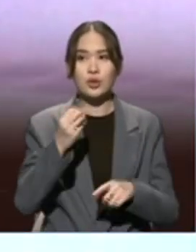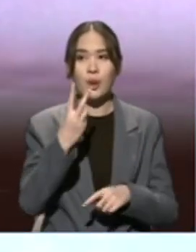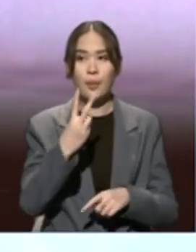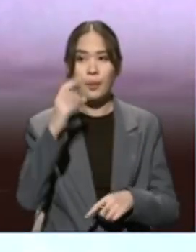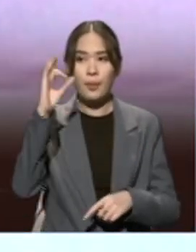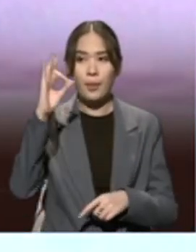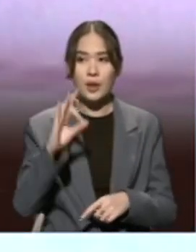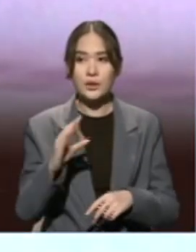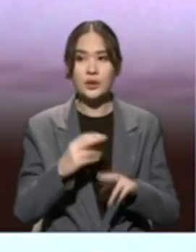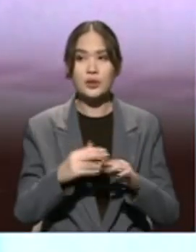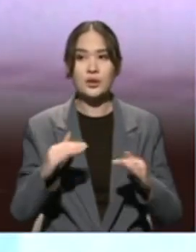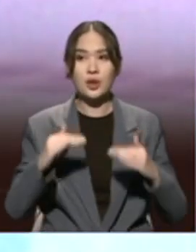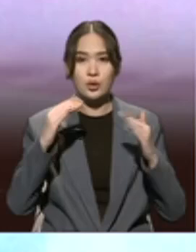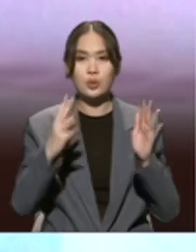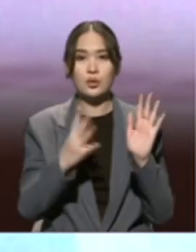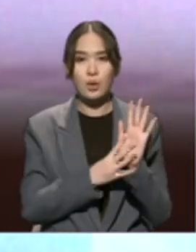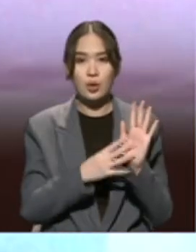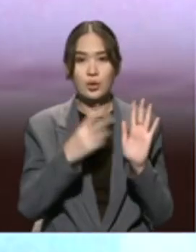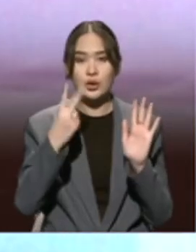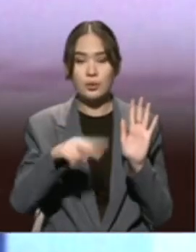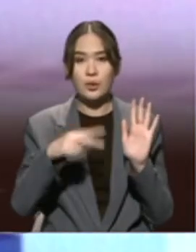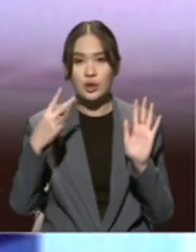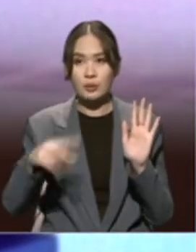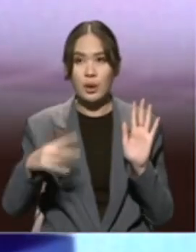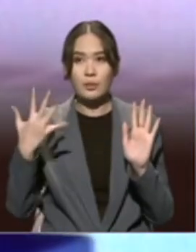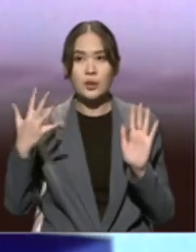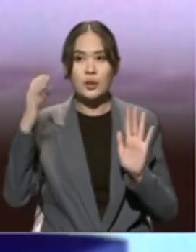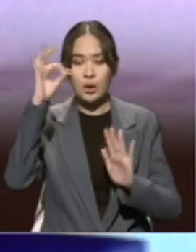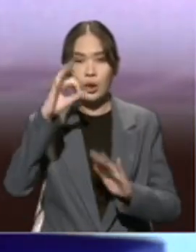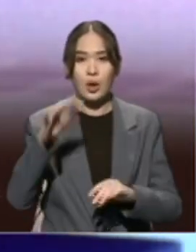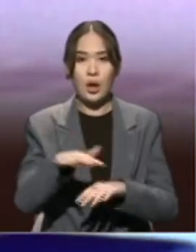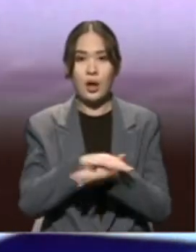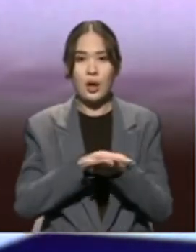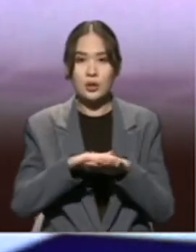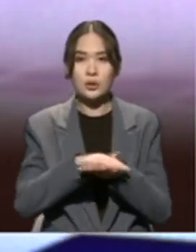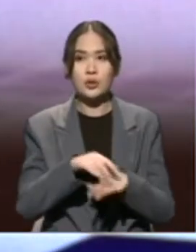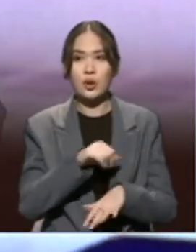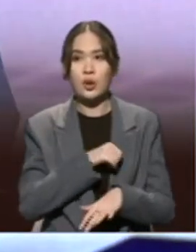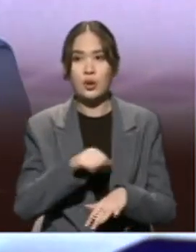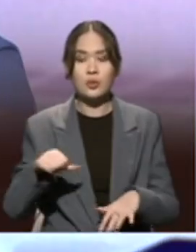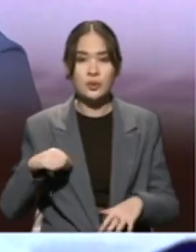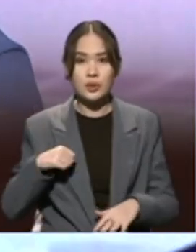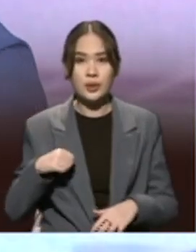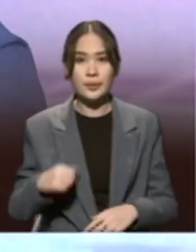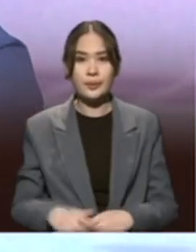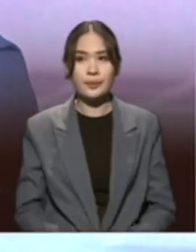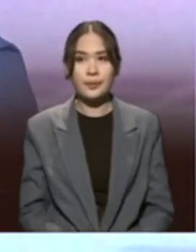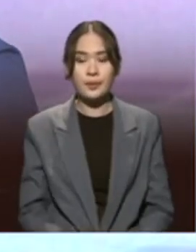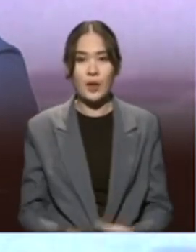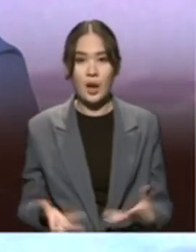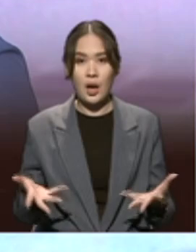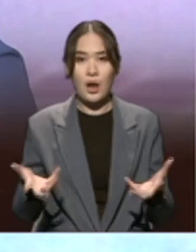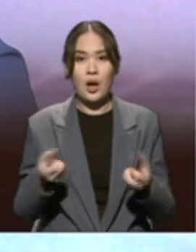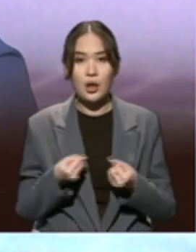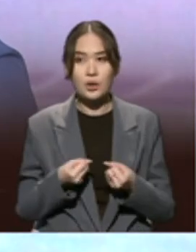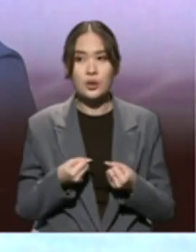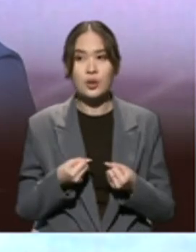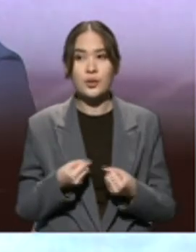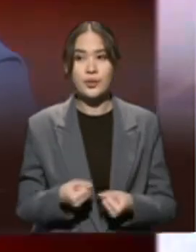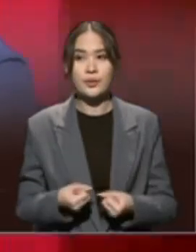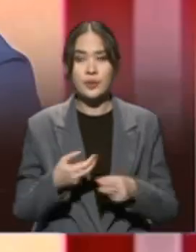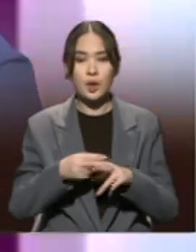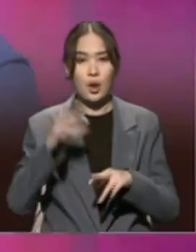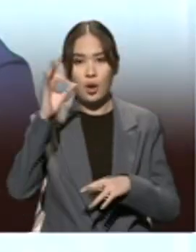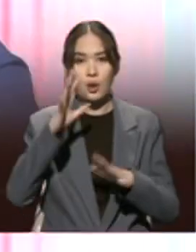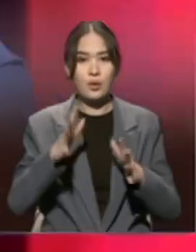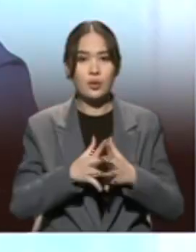жаңа жылдан кейін. 9-20-25 деп отыр. Оның өзі бүкіл халықтың жаңағы несін алу несін